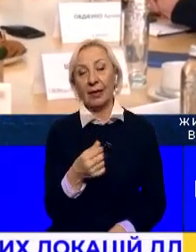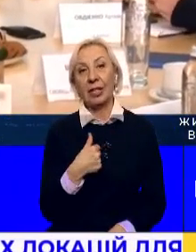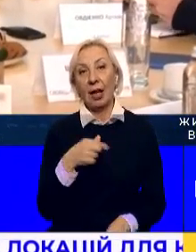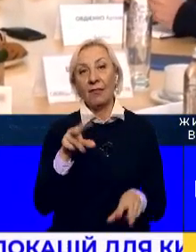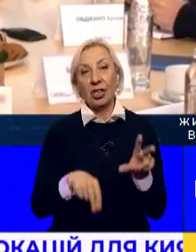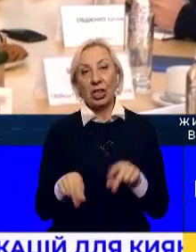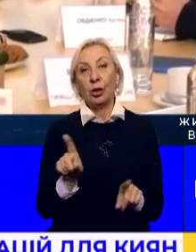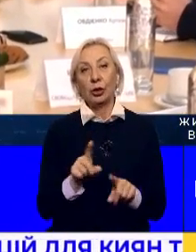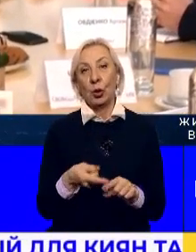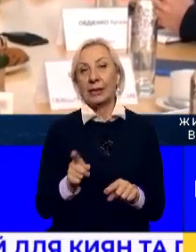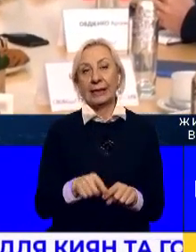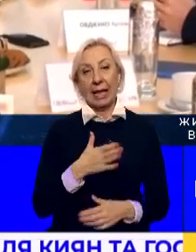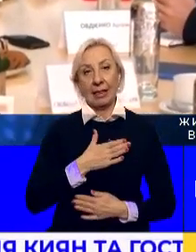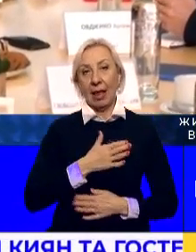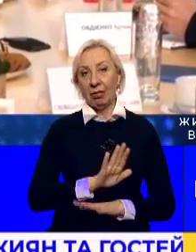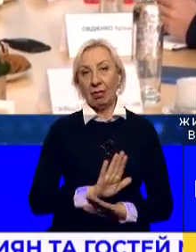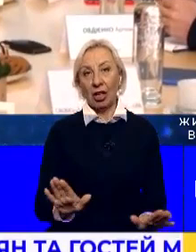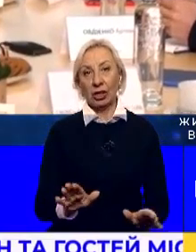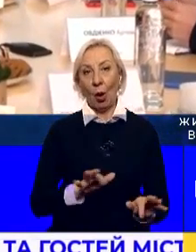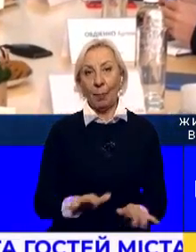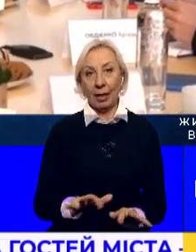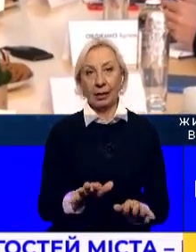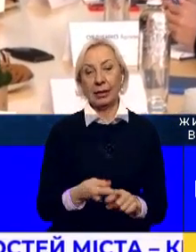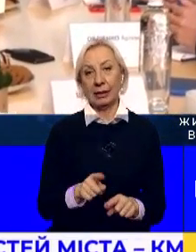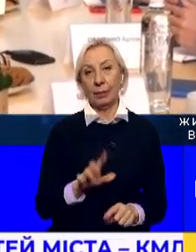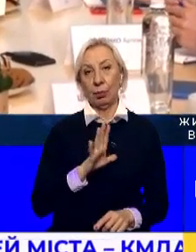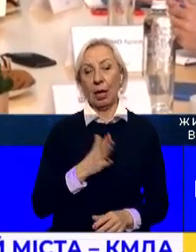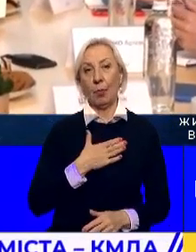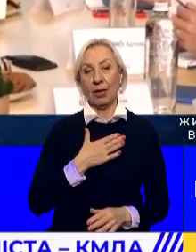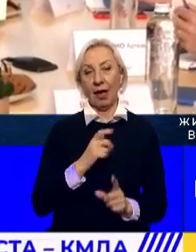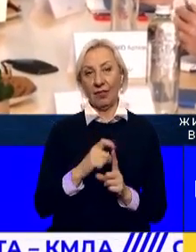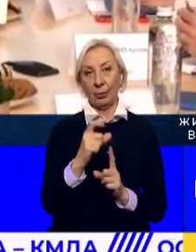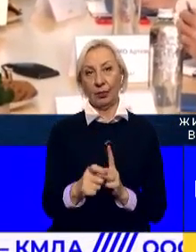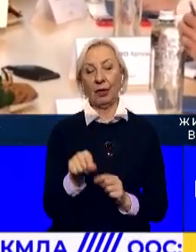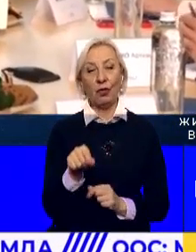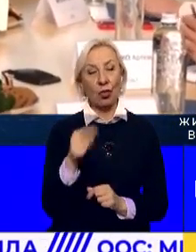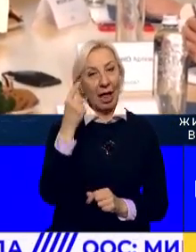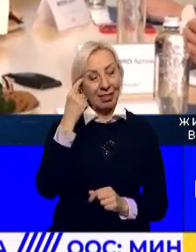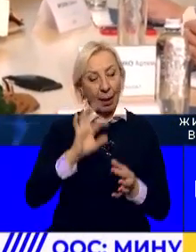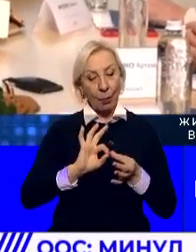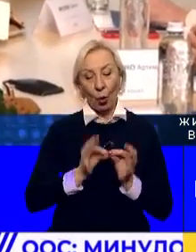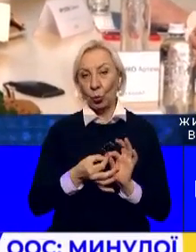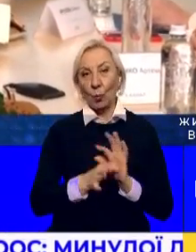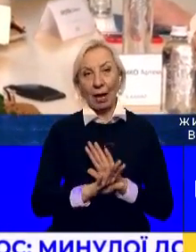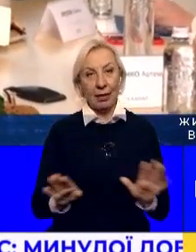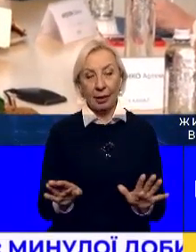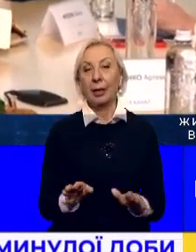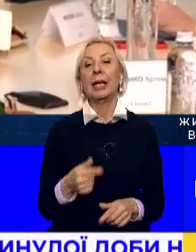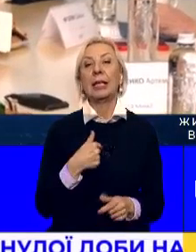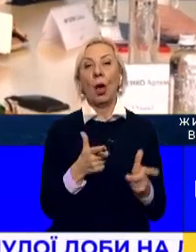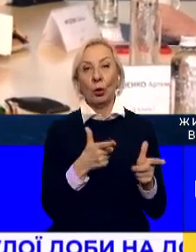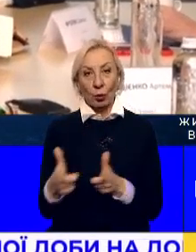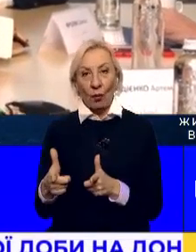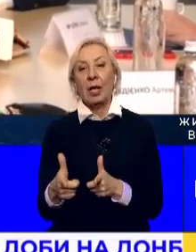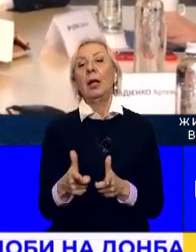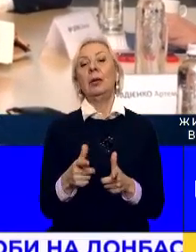вважаю, що це не наша операція. Це була моя відповідь. Вона не продумана детально. Я готовий